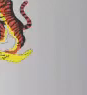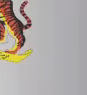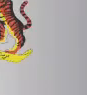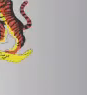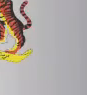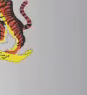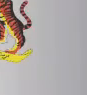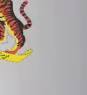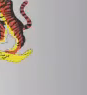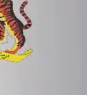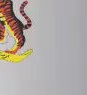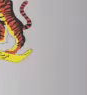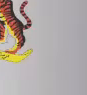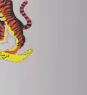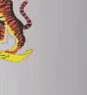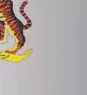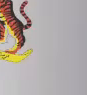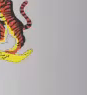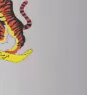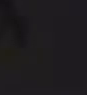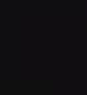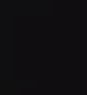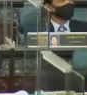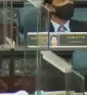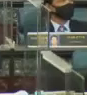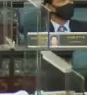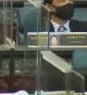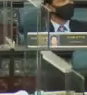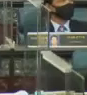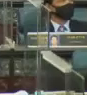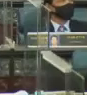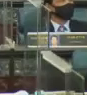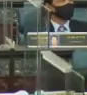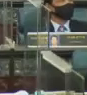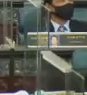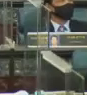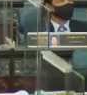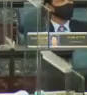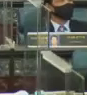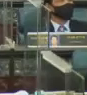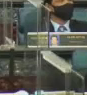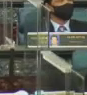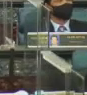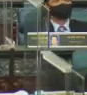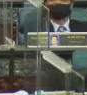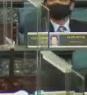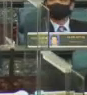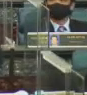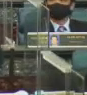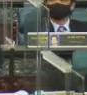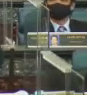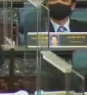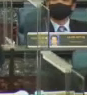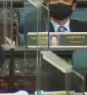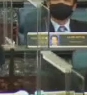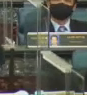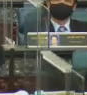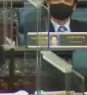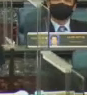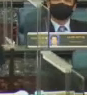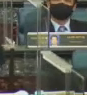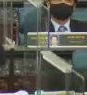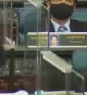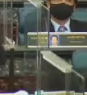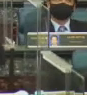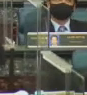Macam mana yang baling boleh diberi juga laluan? Juga tertampak kepada kata-kata dunia di luar sana. Sangat. Pengamat politik nampak dan penghisap pelaburan. Yang